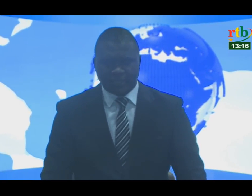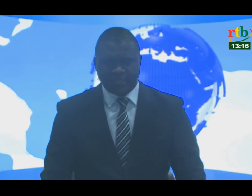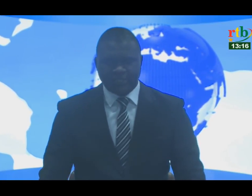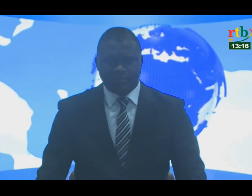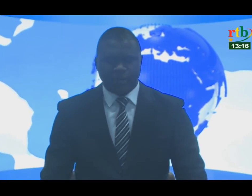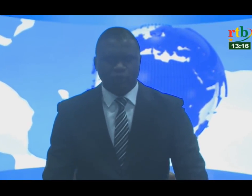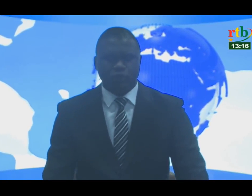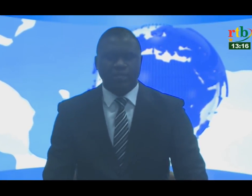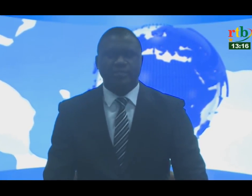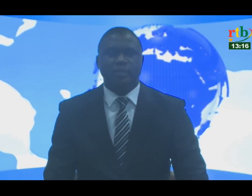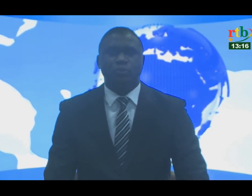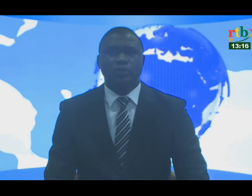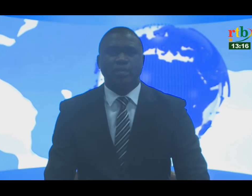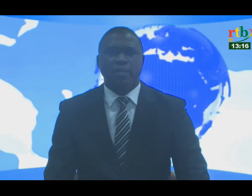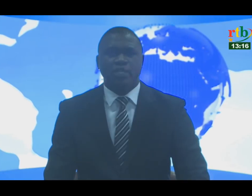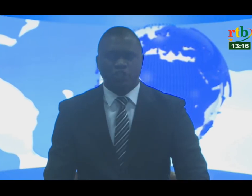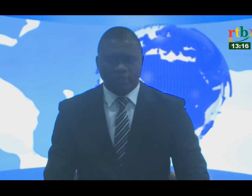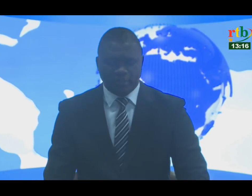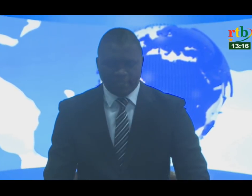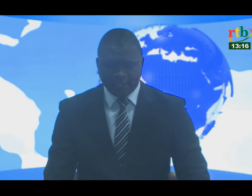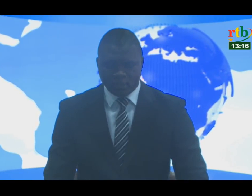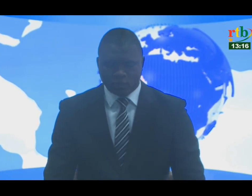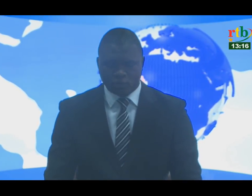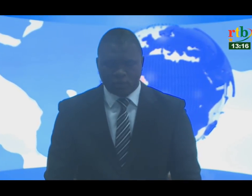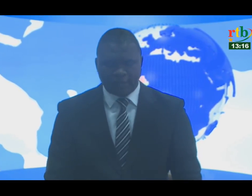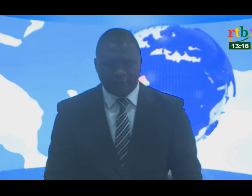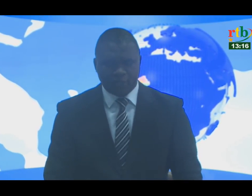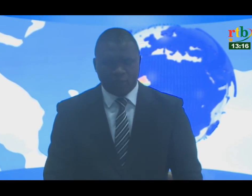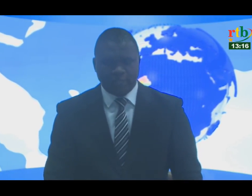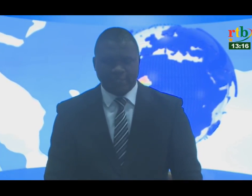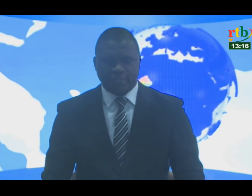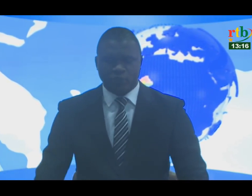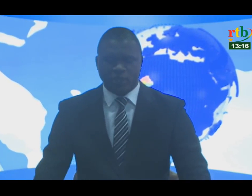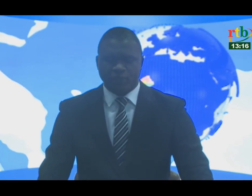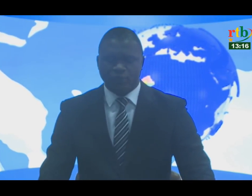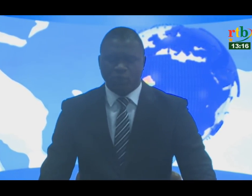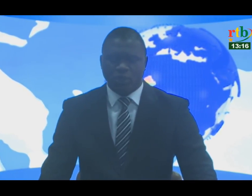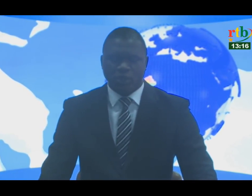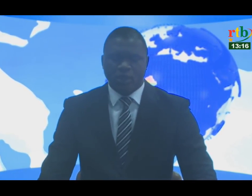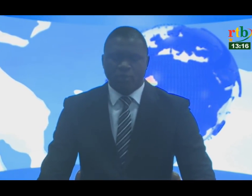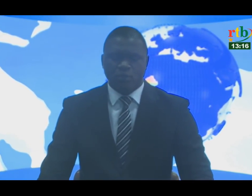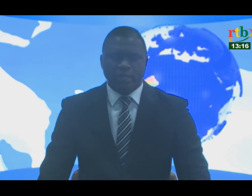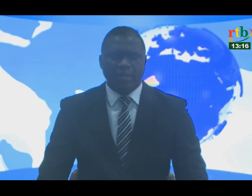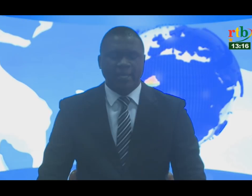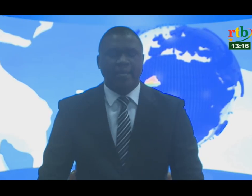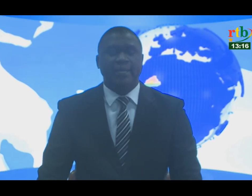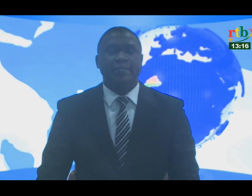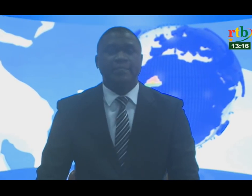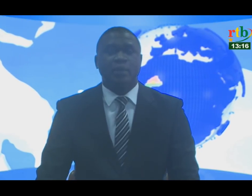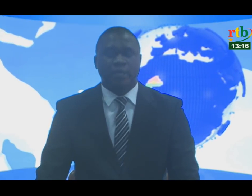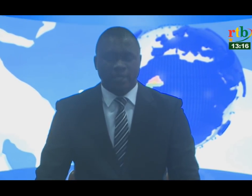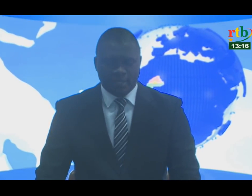documentaire réalisé par le journaliste burkinabé Jérémy Nyon sur la vie de l'international footballeur burkinabé